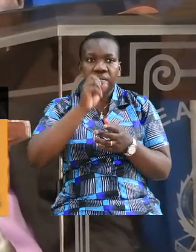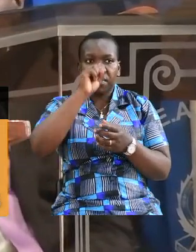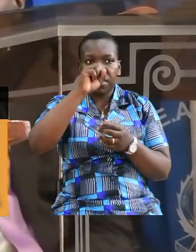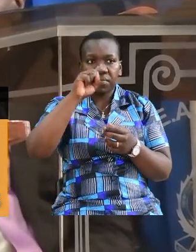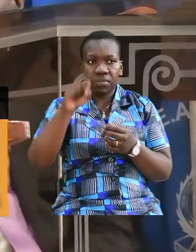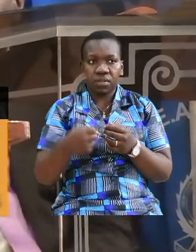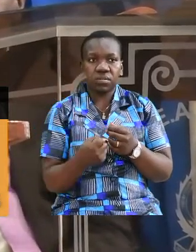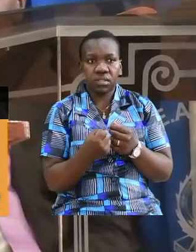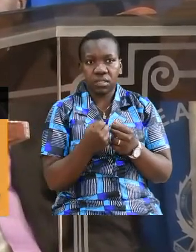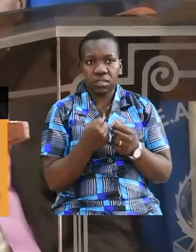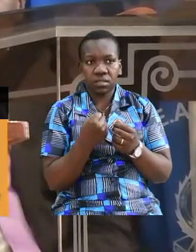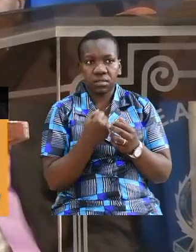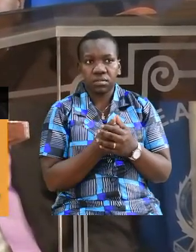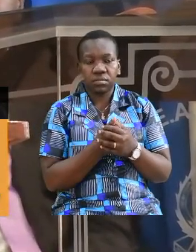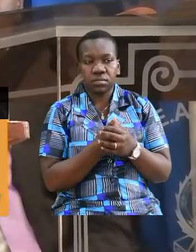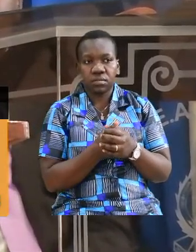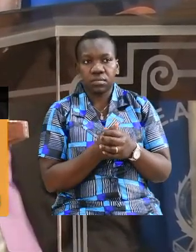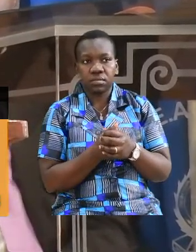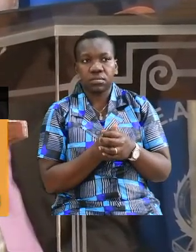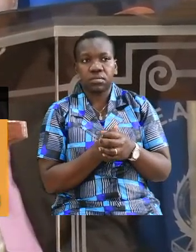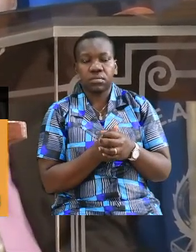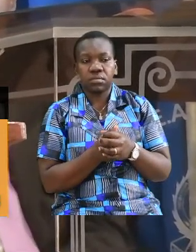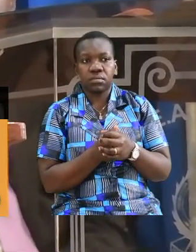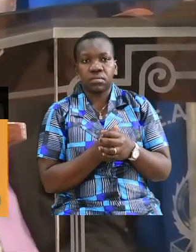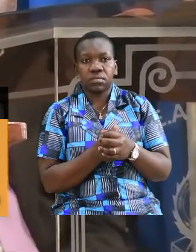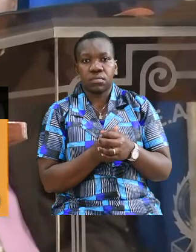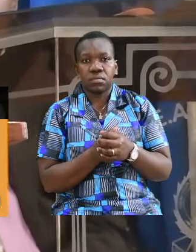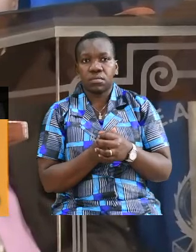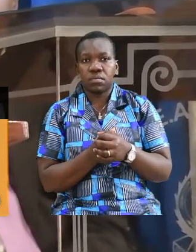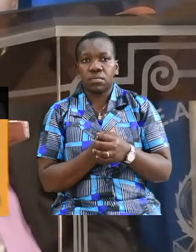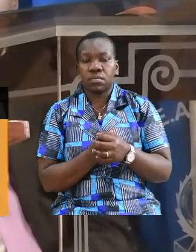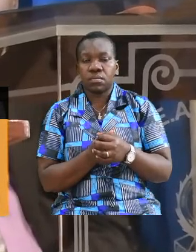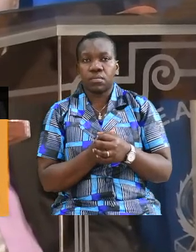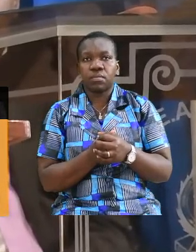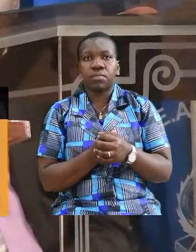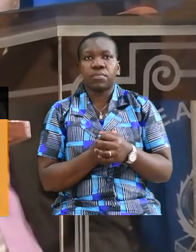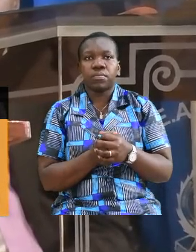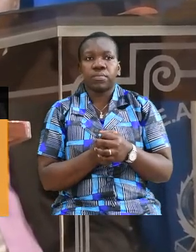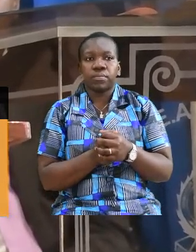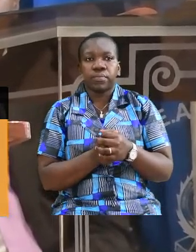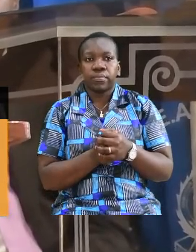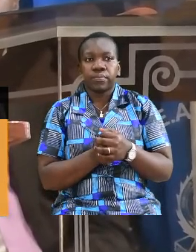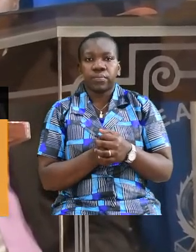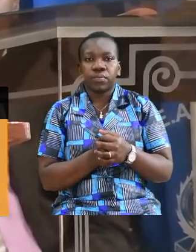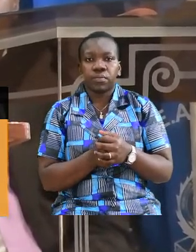Na kwa maelezo zaidi unaweza kupigia church school coordinator.